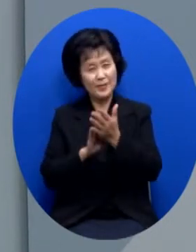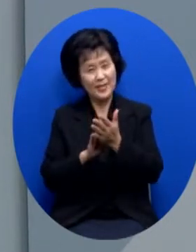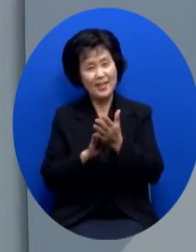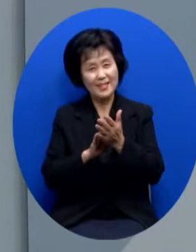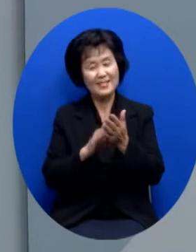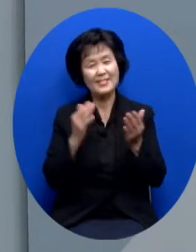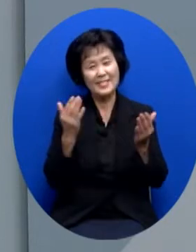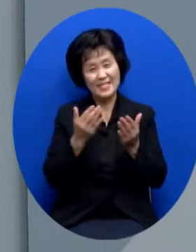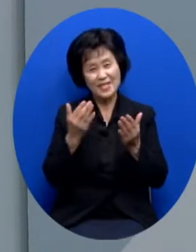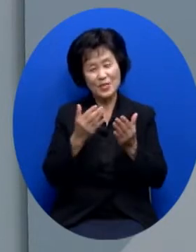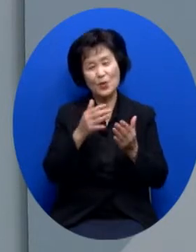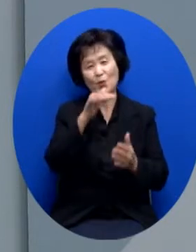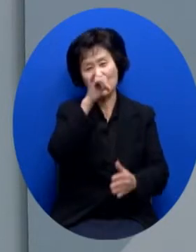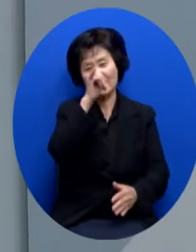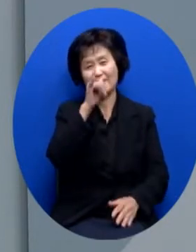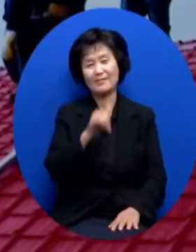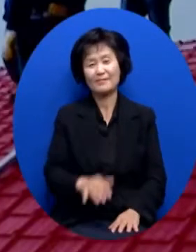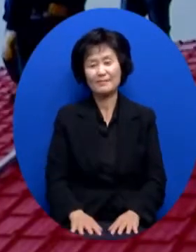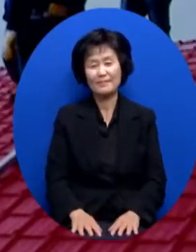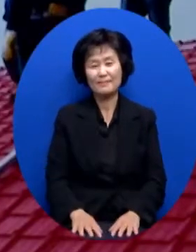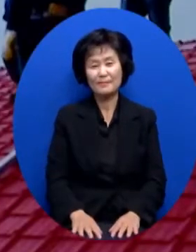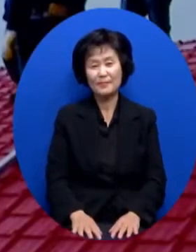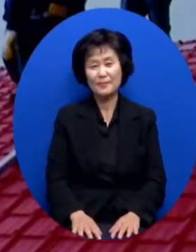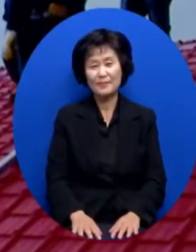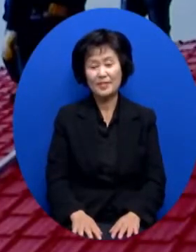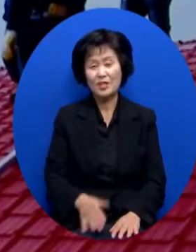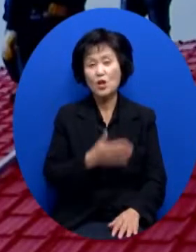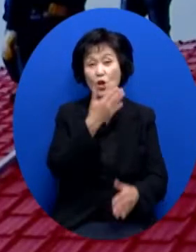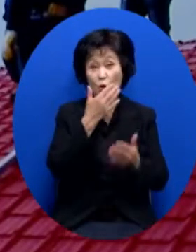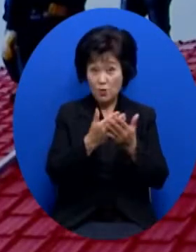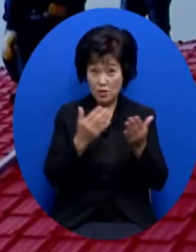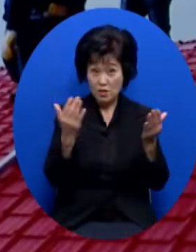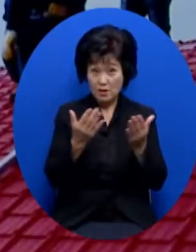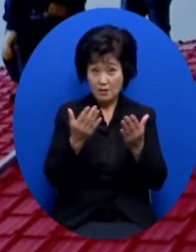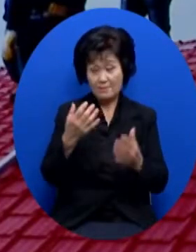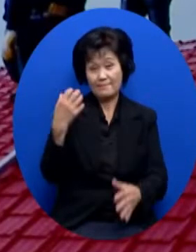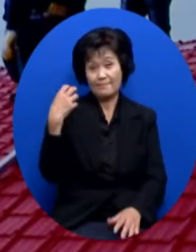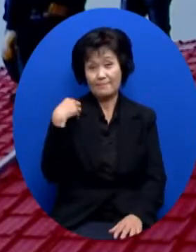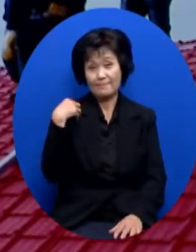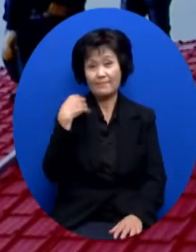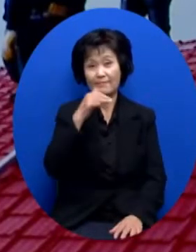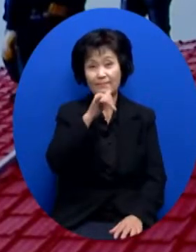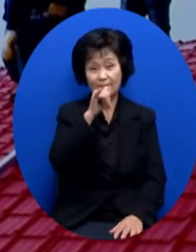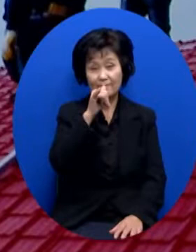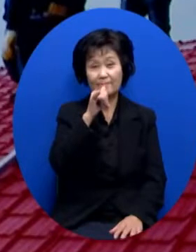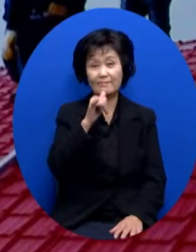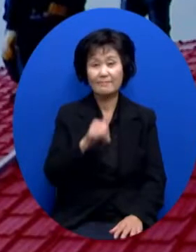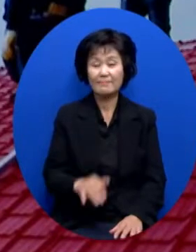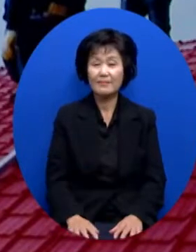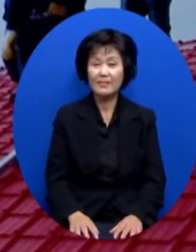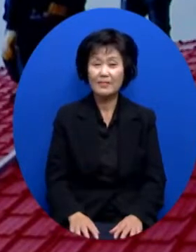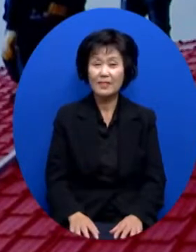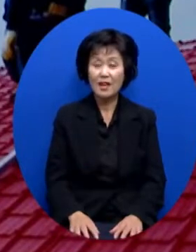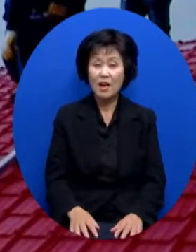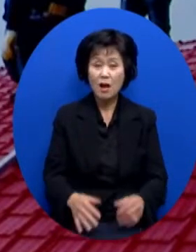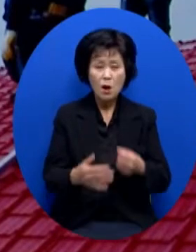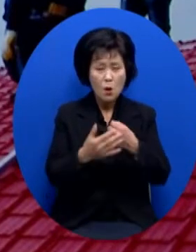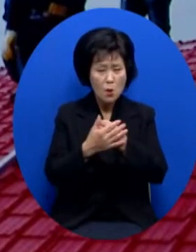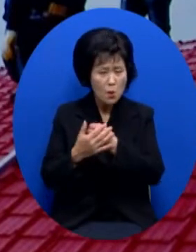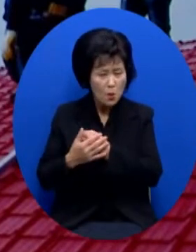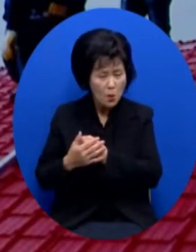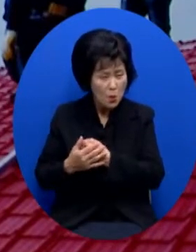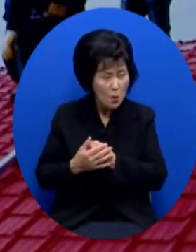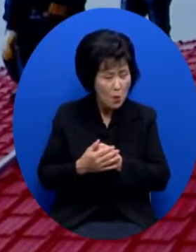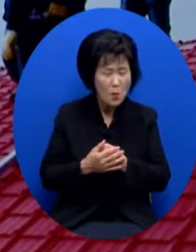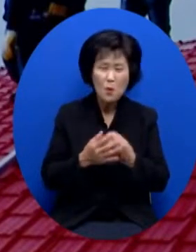그런 일들을 하게 되었습니다. 네, 정말 귀한 사역을 감당해 오고 있으신데요. 여기저기 도움을 필요로 하는 성교를